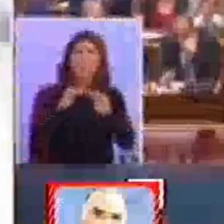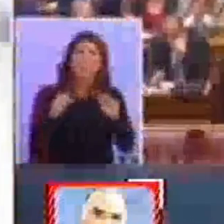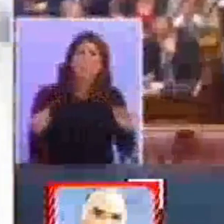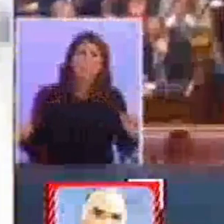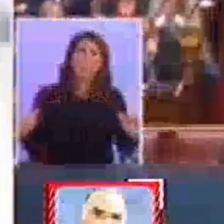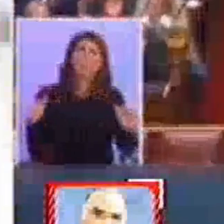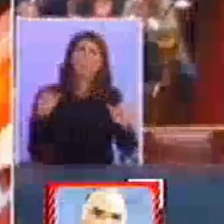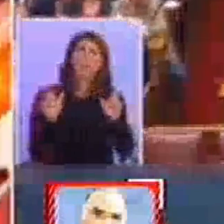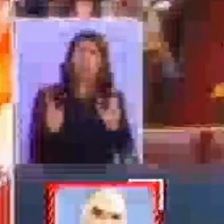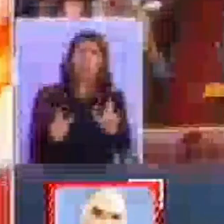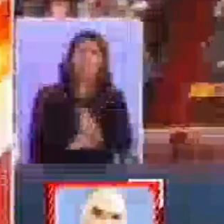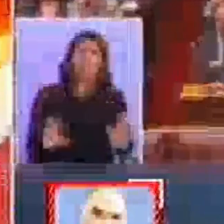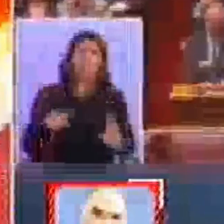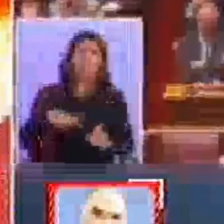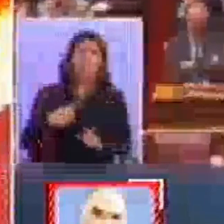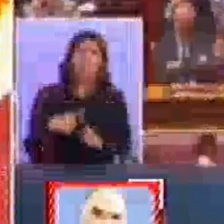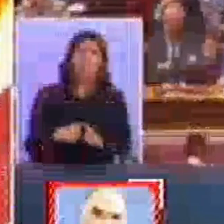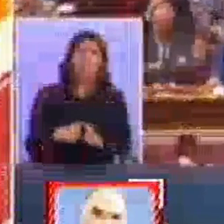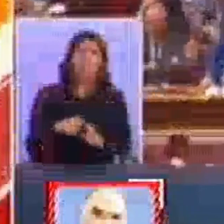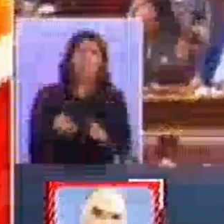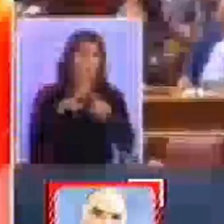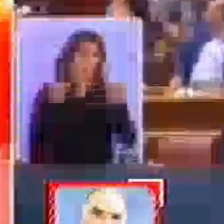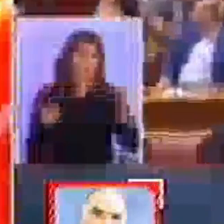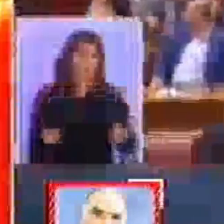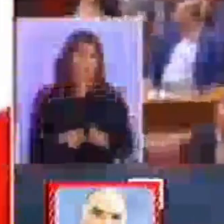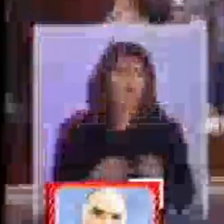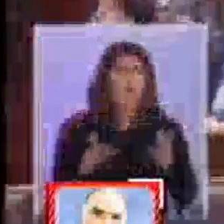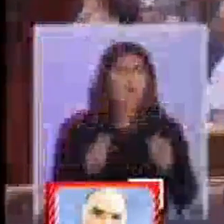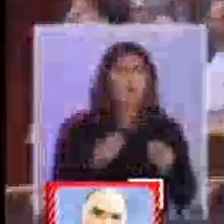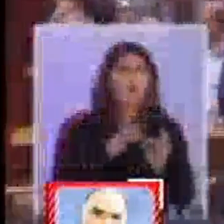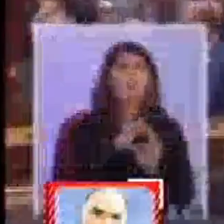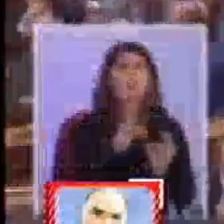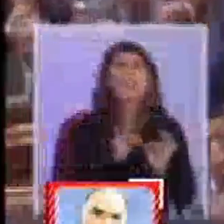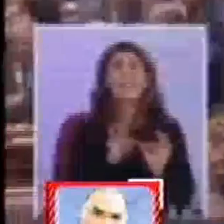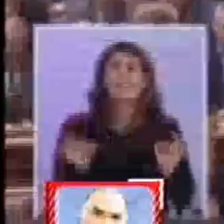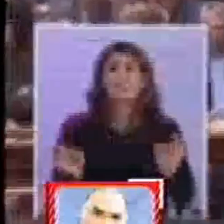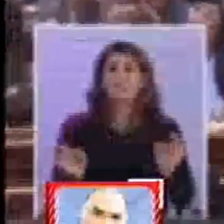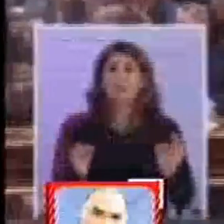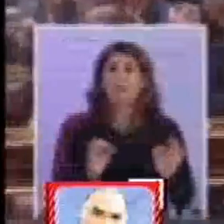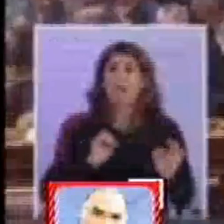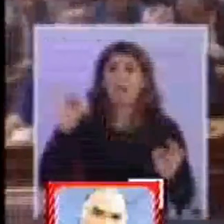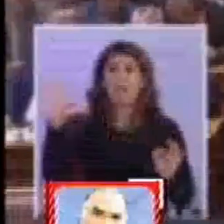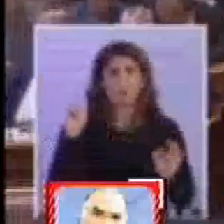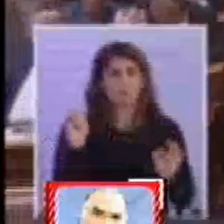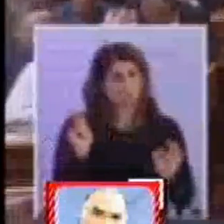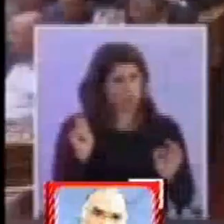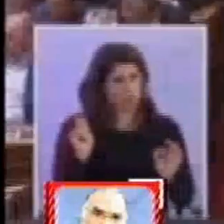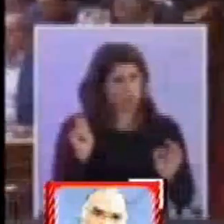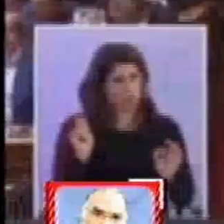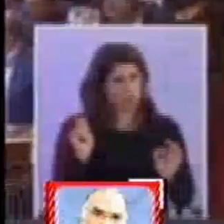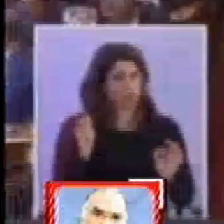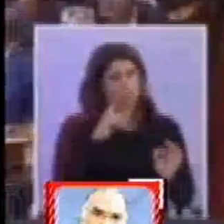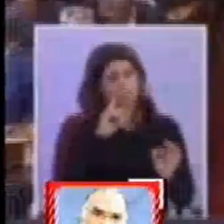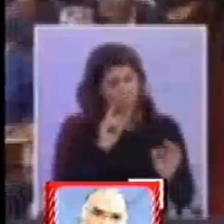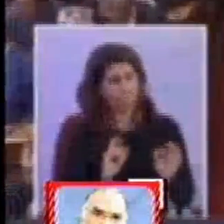δείχνουν ότι αποκαταστάθηκε η αρμονία και θα οδεύσουμε προς εκλογές. Και πιστεύω η νίκη να